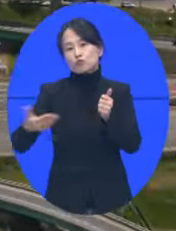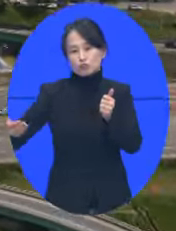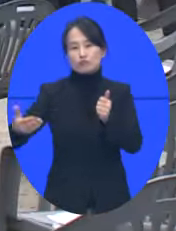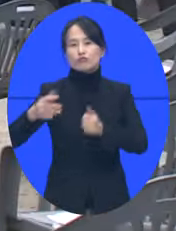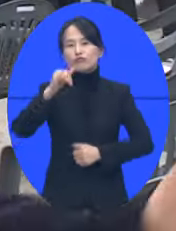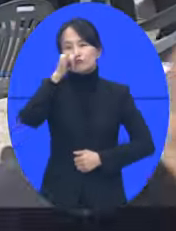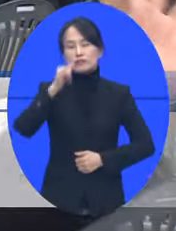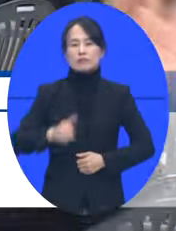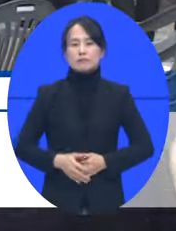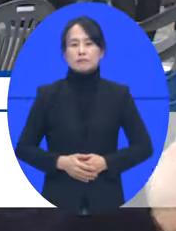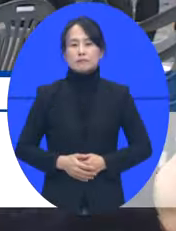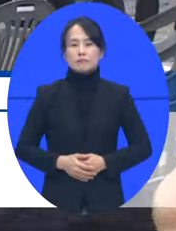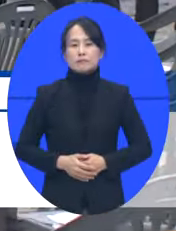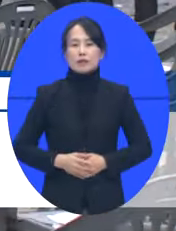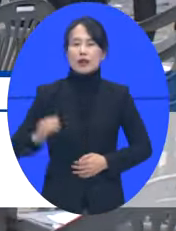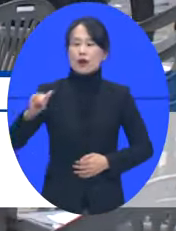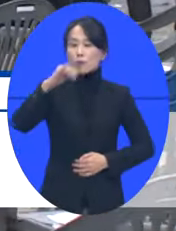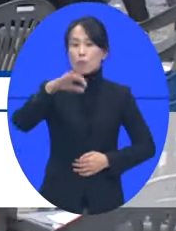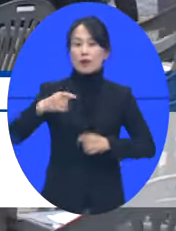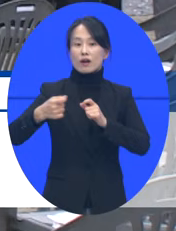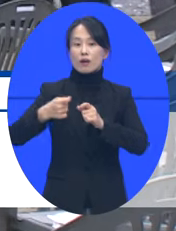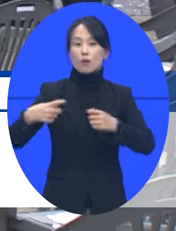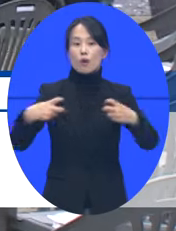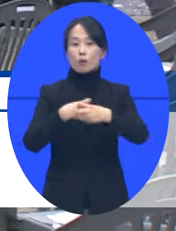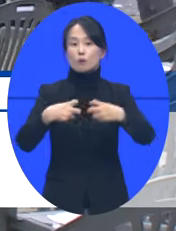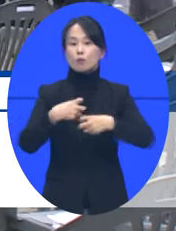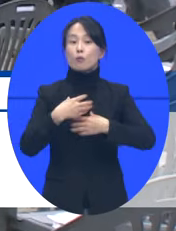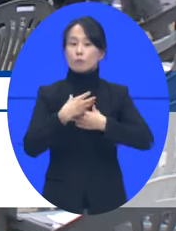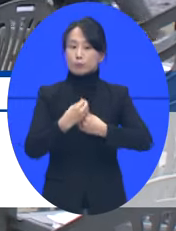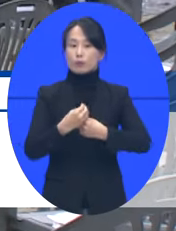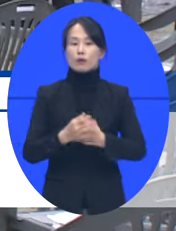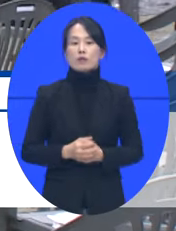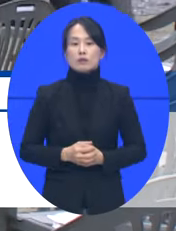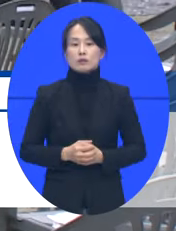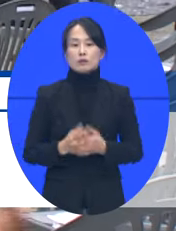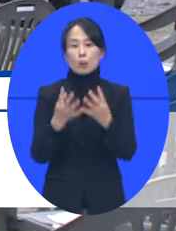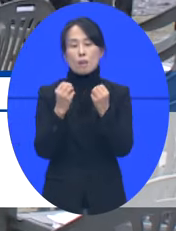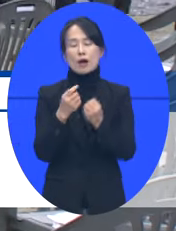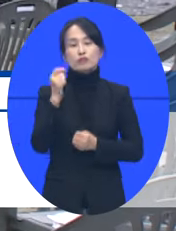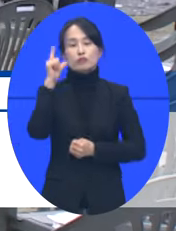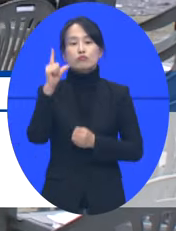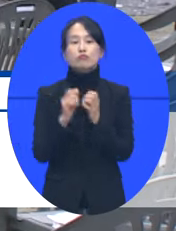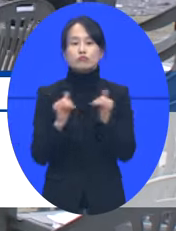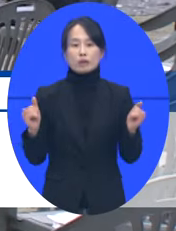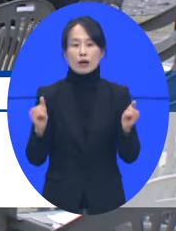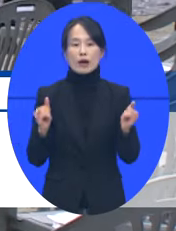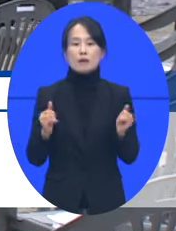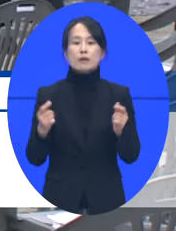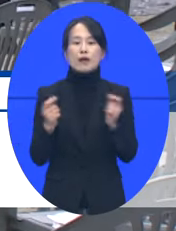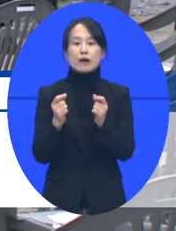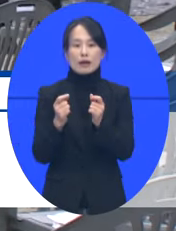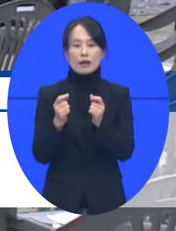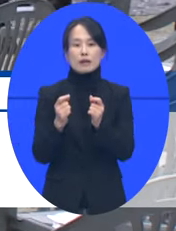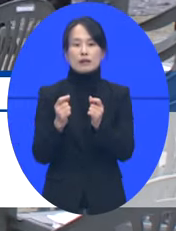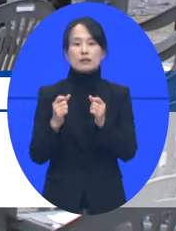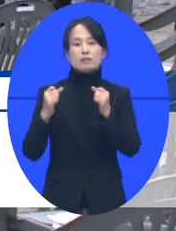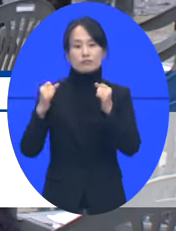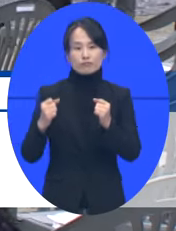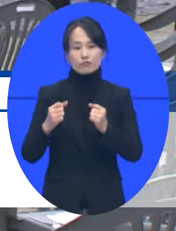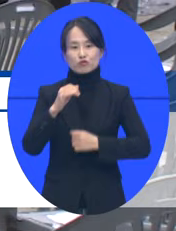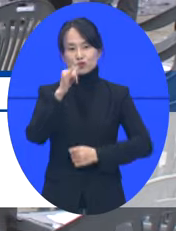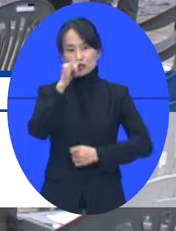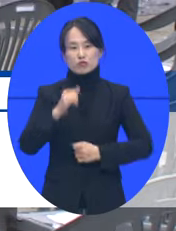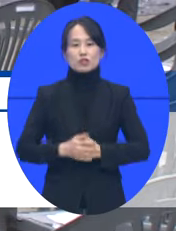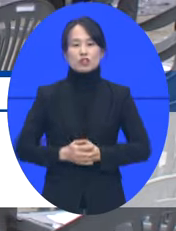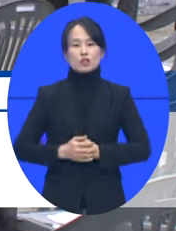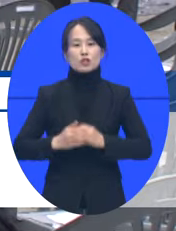예상됩니다 공항도 가깝고 교통도 가깝고 그다음에 이러한 많은 인재들이 가까이